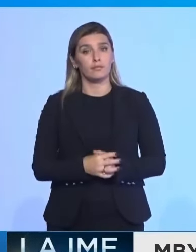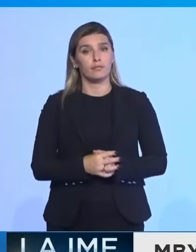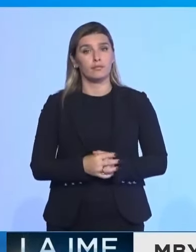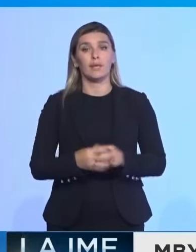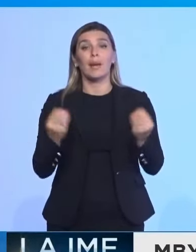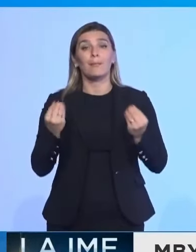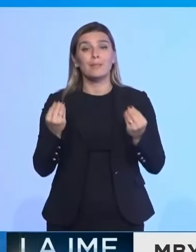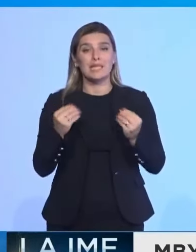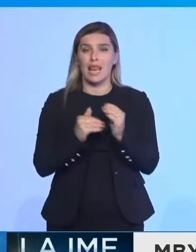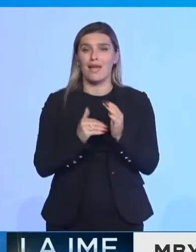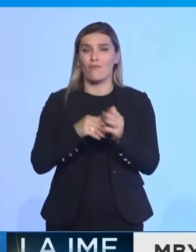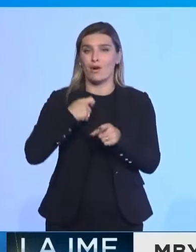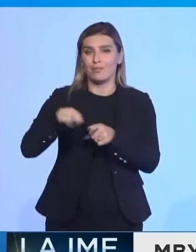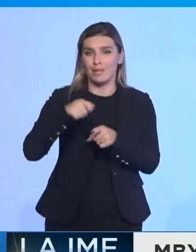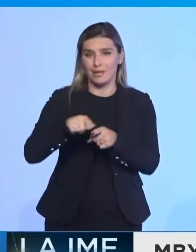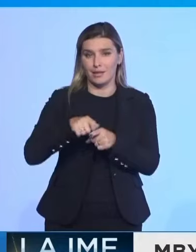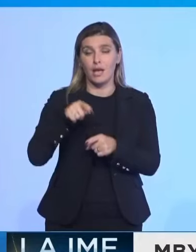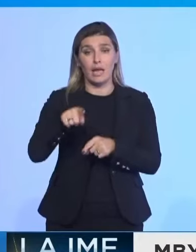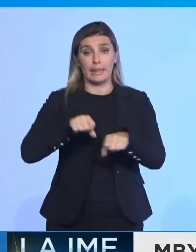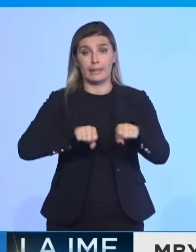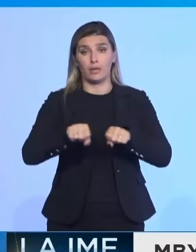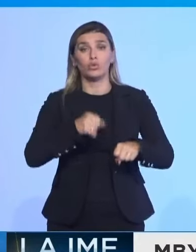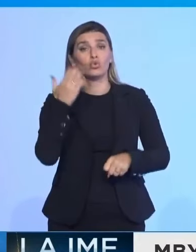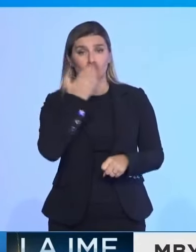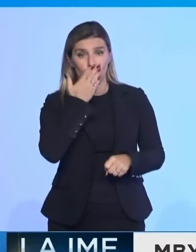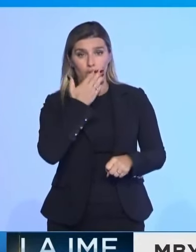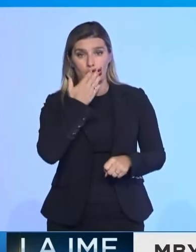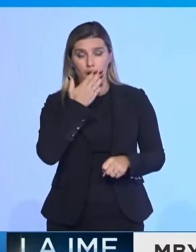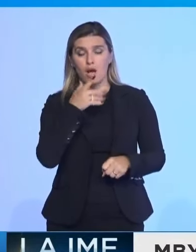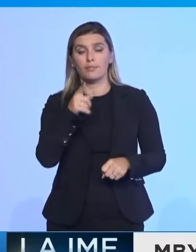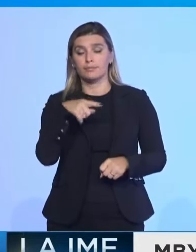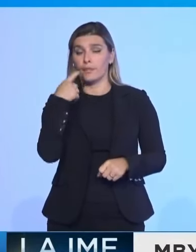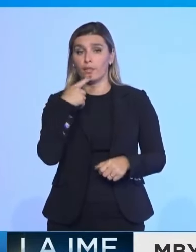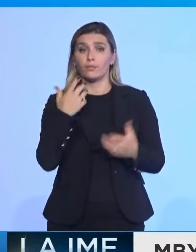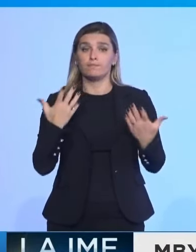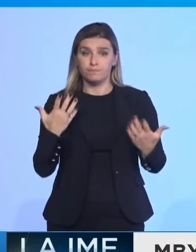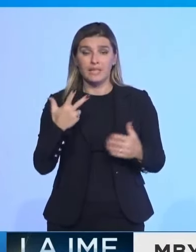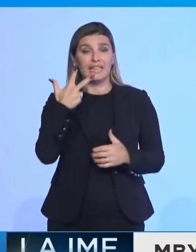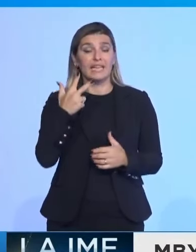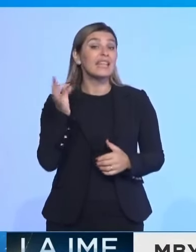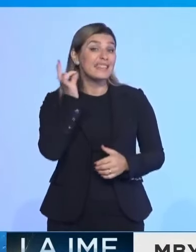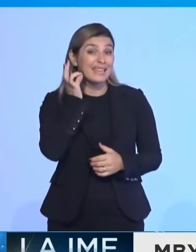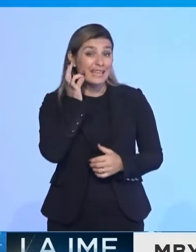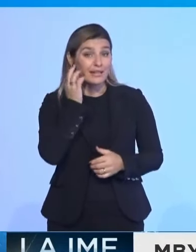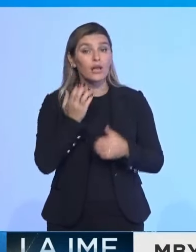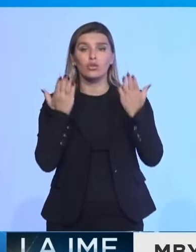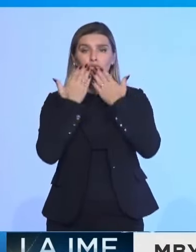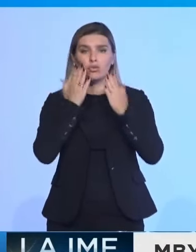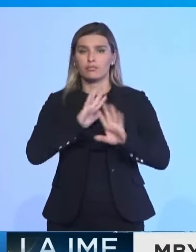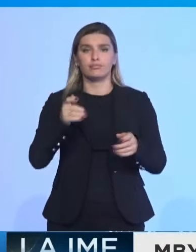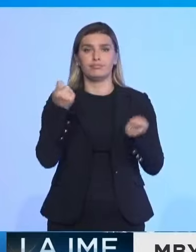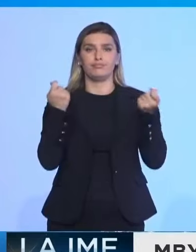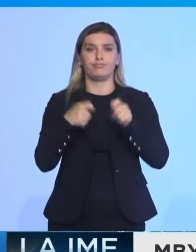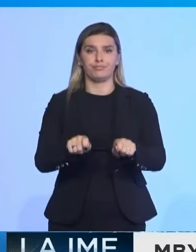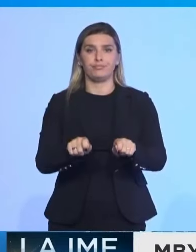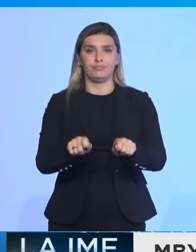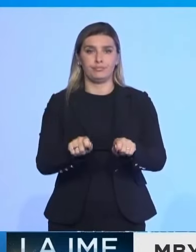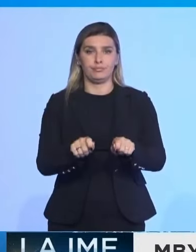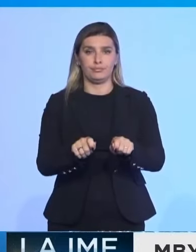të punimeve, drejtori shkollës e Mushnikovës, Sedat Bajrami, thotë se për 3 ditë mësimi nuk mund të zhvillohet